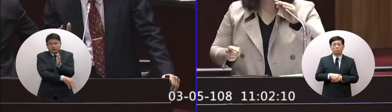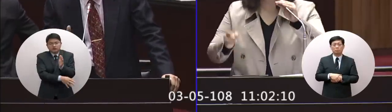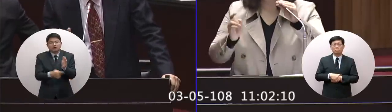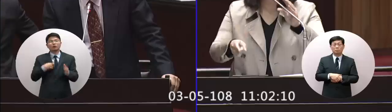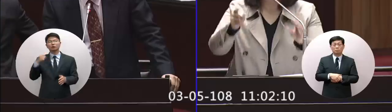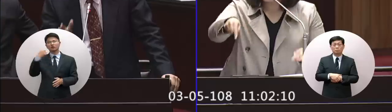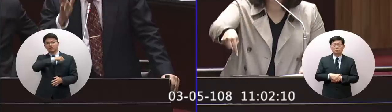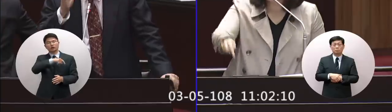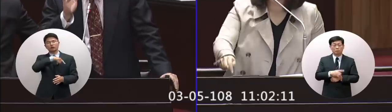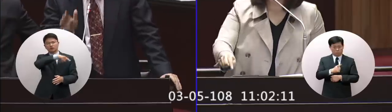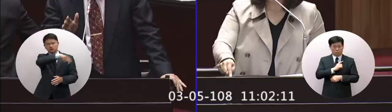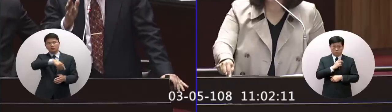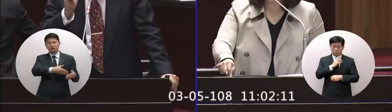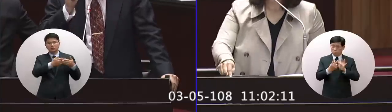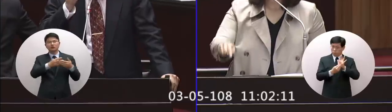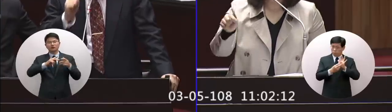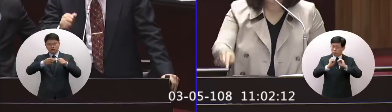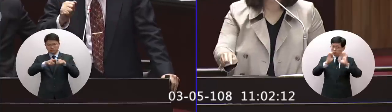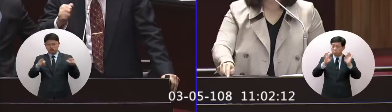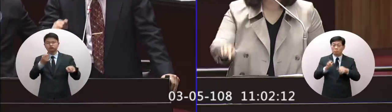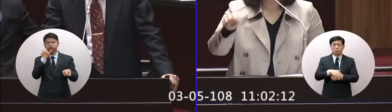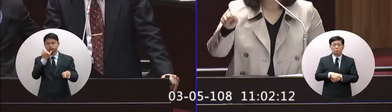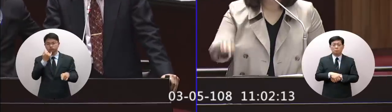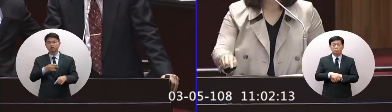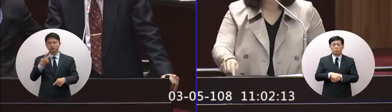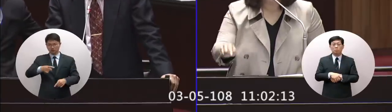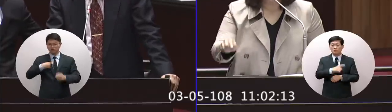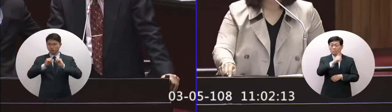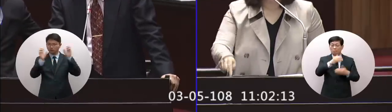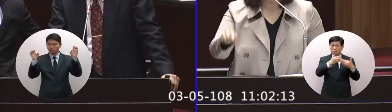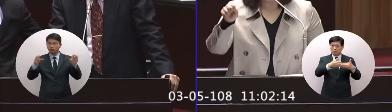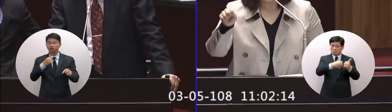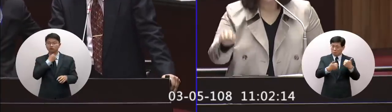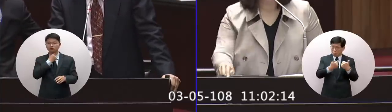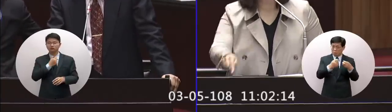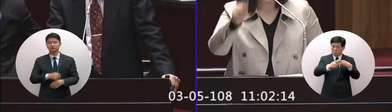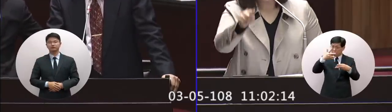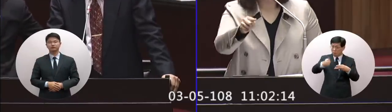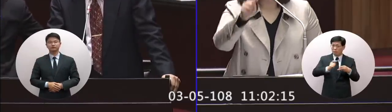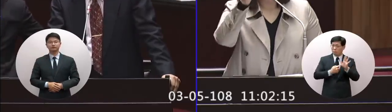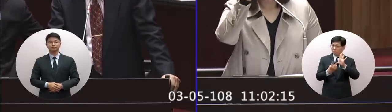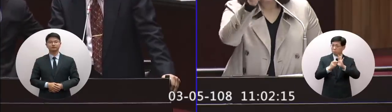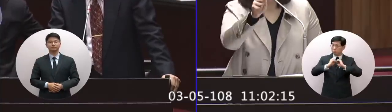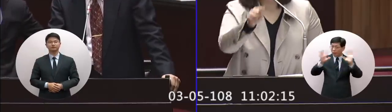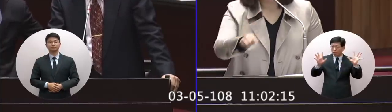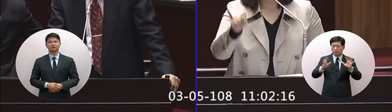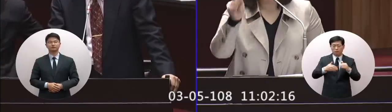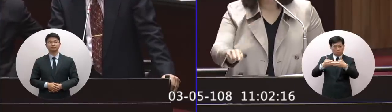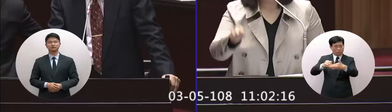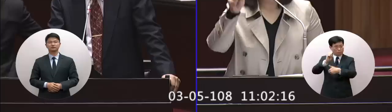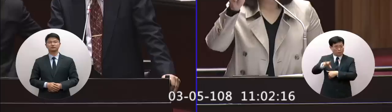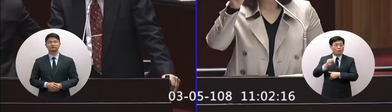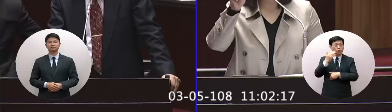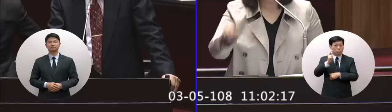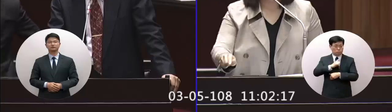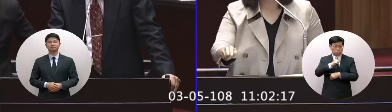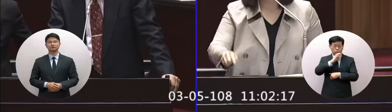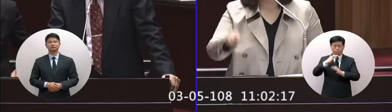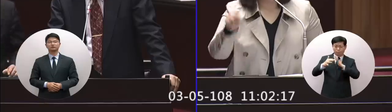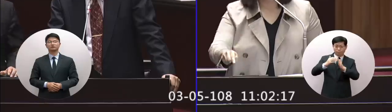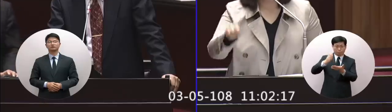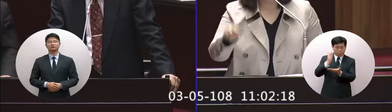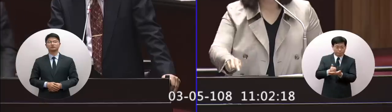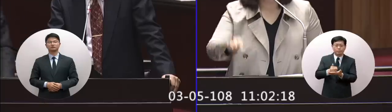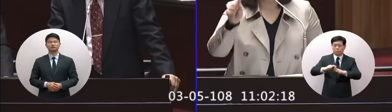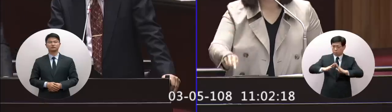点，我们一再呼吁， 那你要在这里呼吁啊。身为陆委会的主委，你要在这里呼吁，对着大陆说，只要你放弃武力